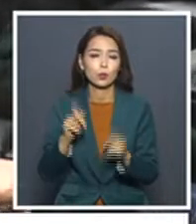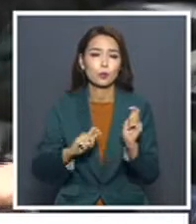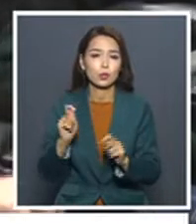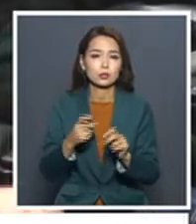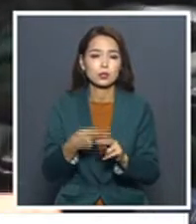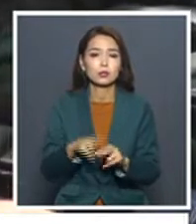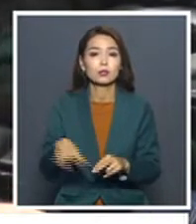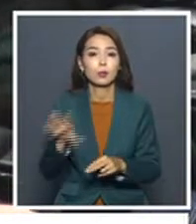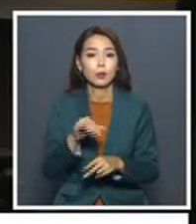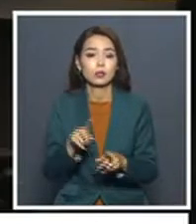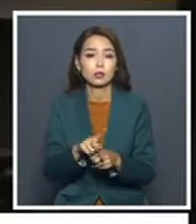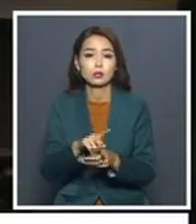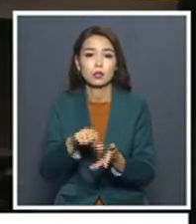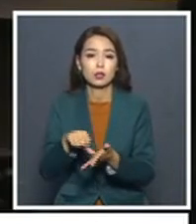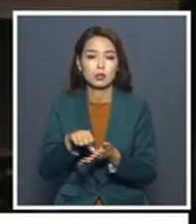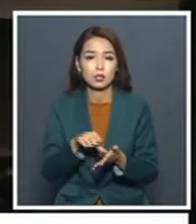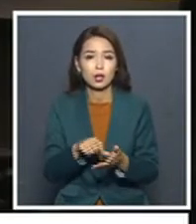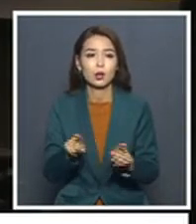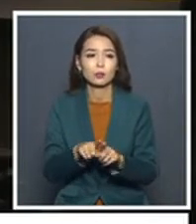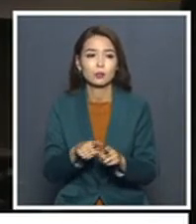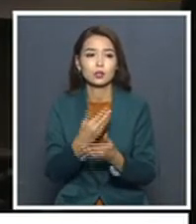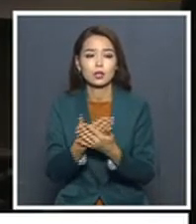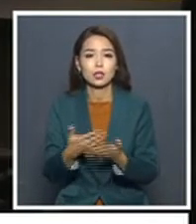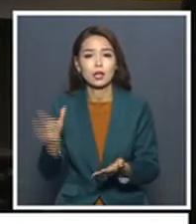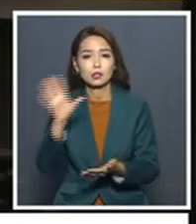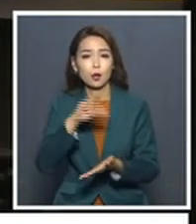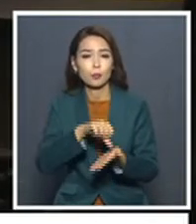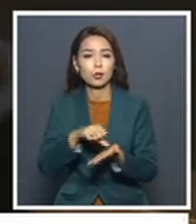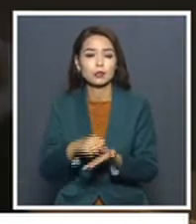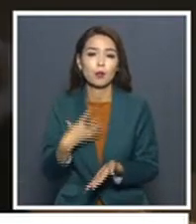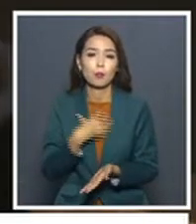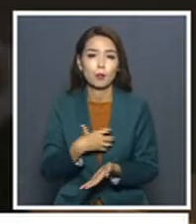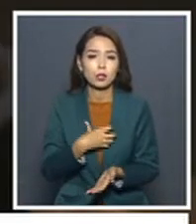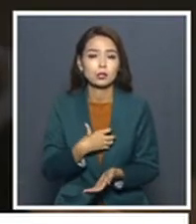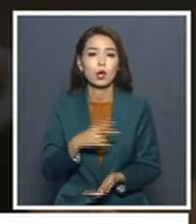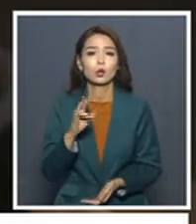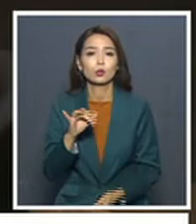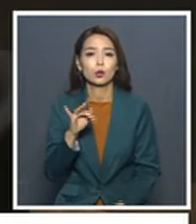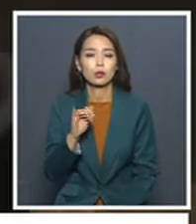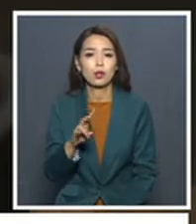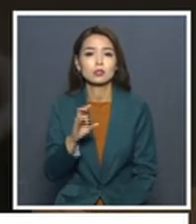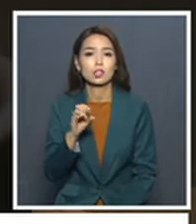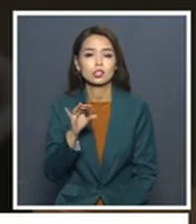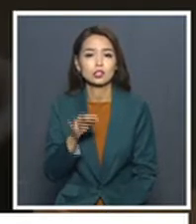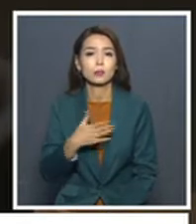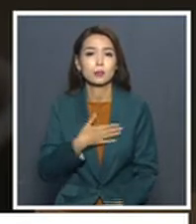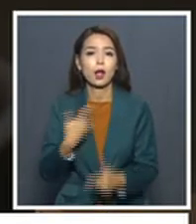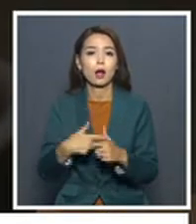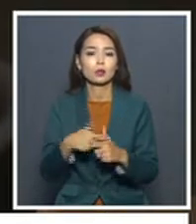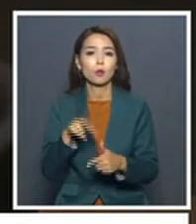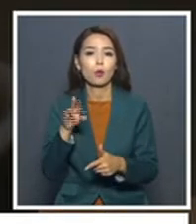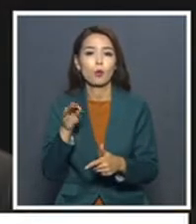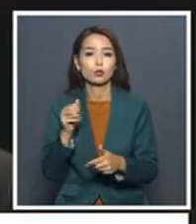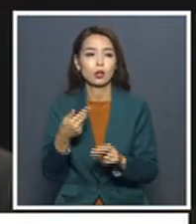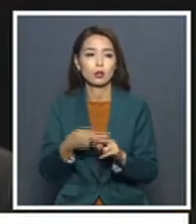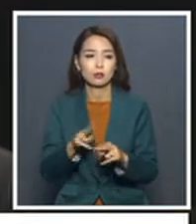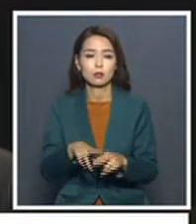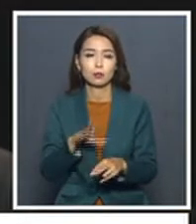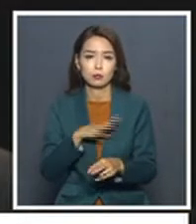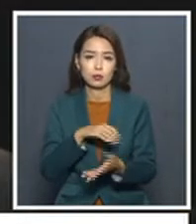сценарий авторы, кезінде менің атым Қожа фильмінде басты кейіпкерді ойнаған Нұрлан Санжардың қызықты әңгімесін тыңдауға мүмкіндік алды.